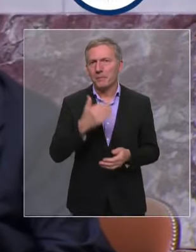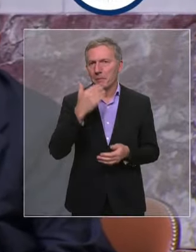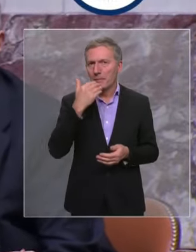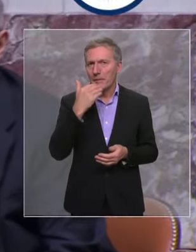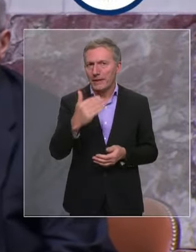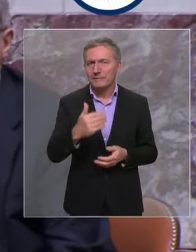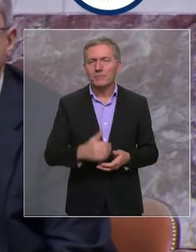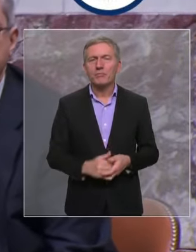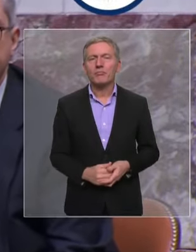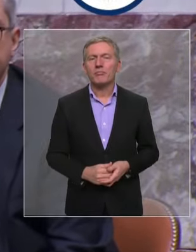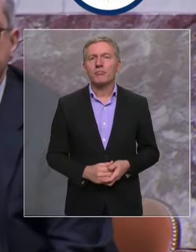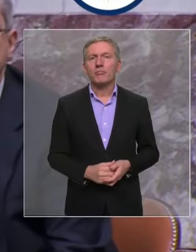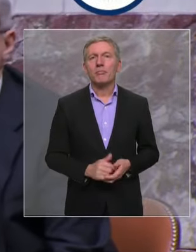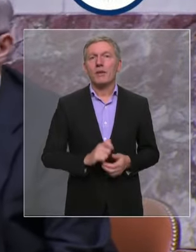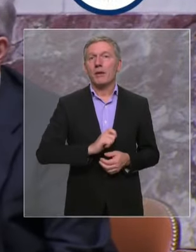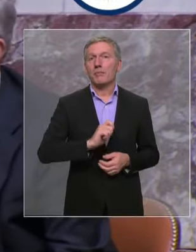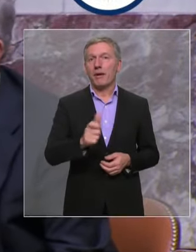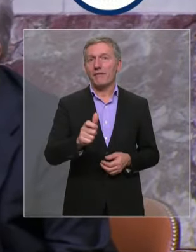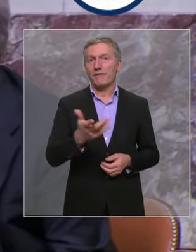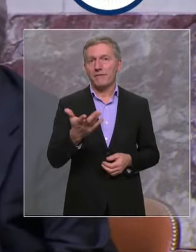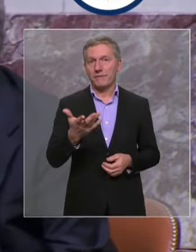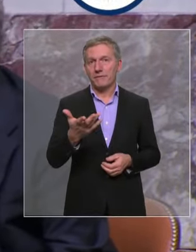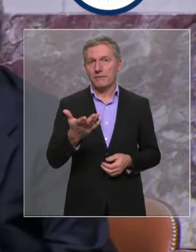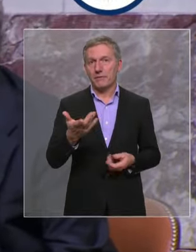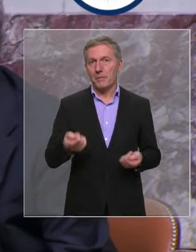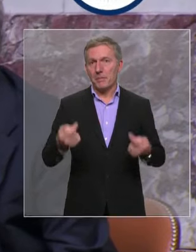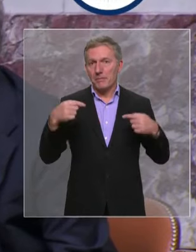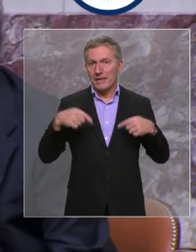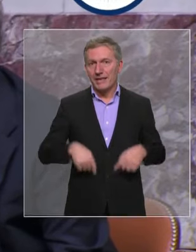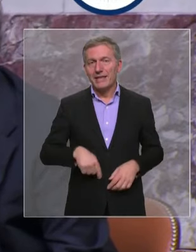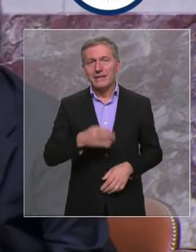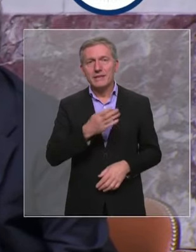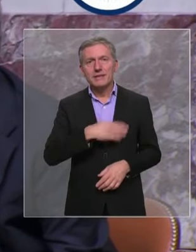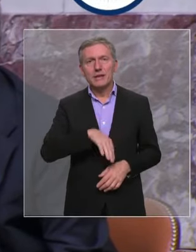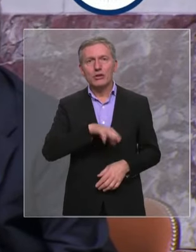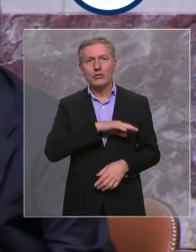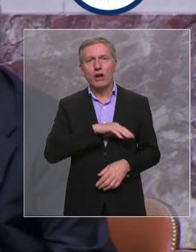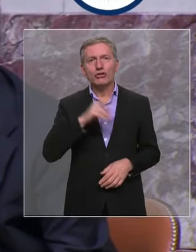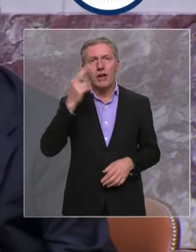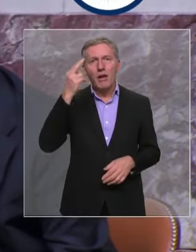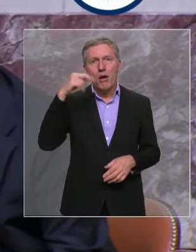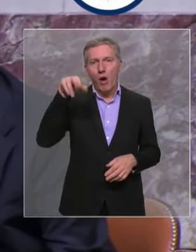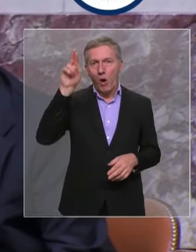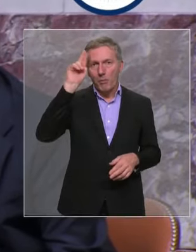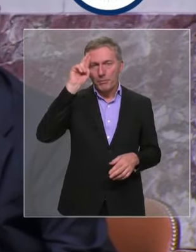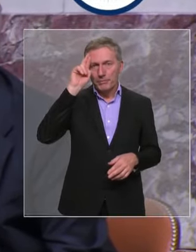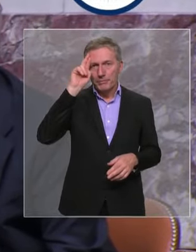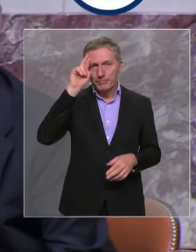chère collègue. La parole est à monsieur Jean-Noël Barrot, ministre en charge de l'Europe.